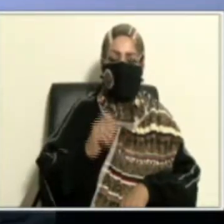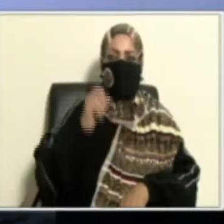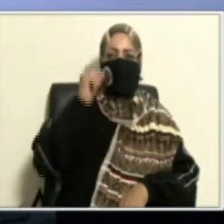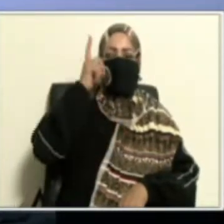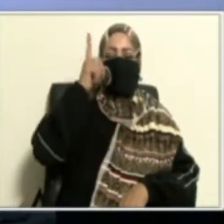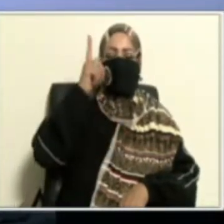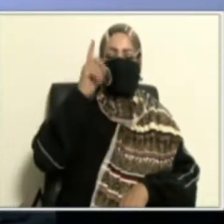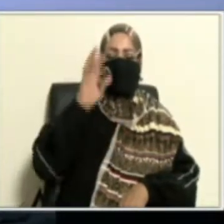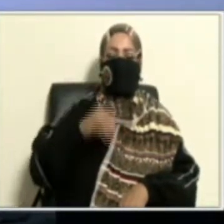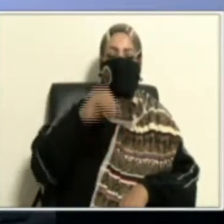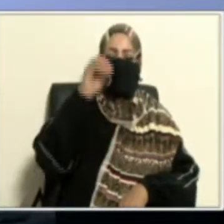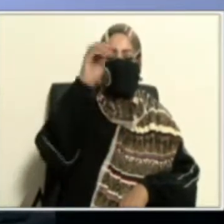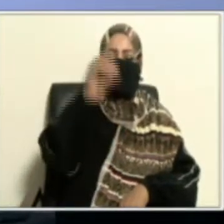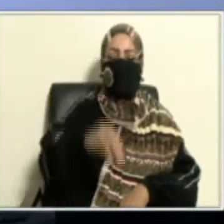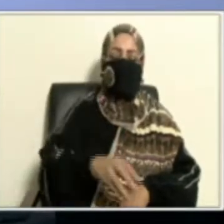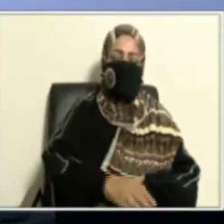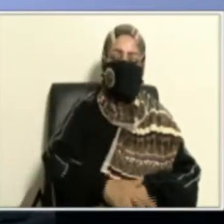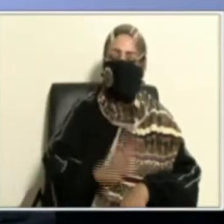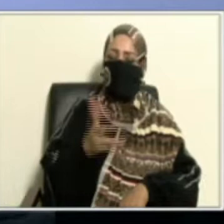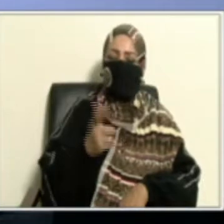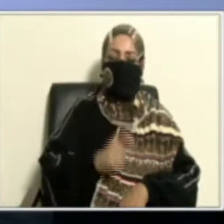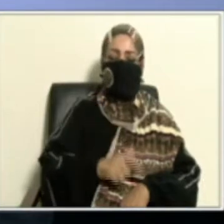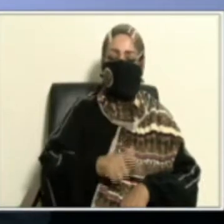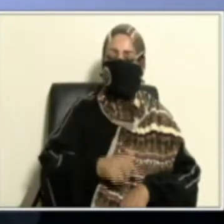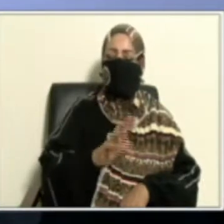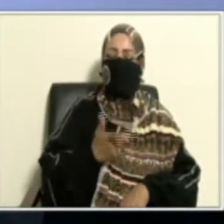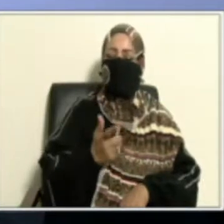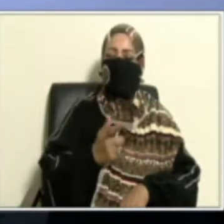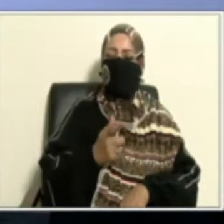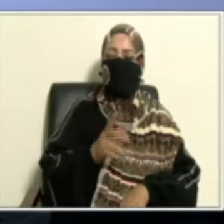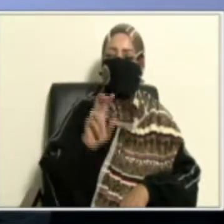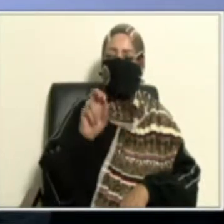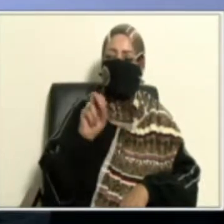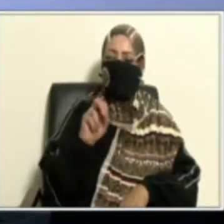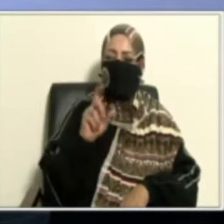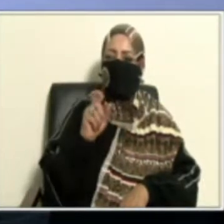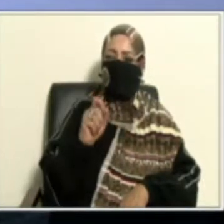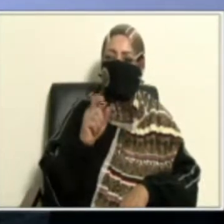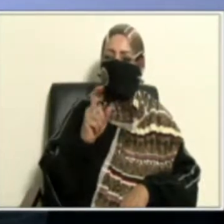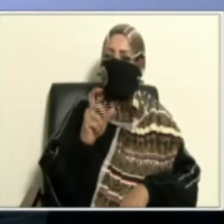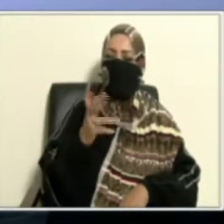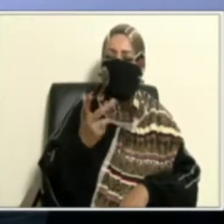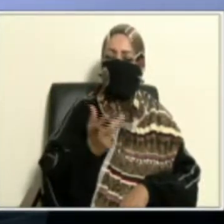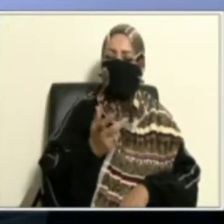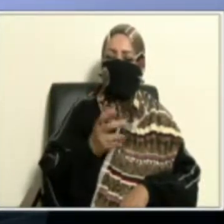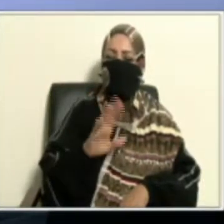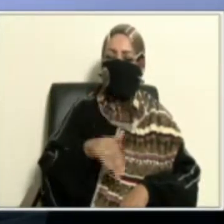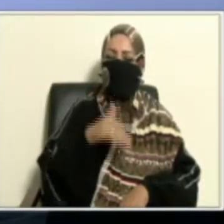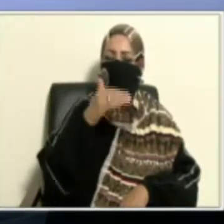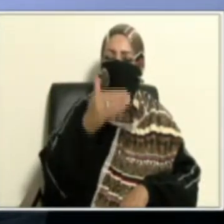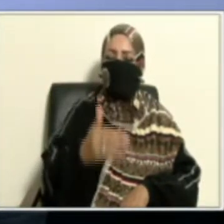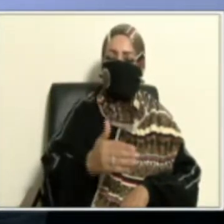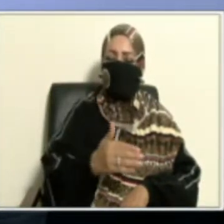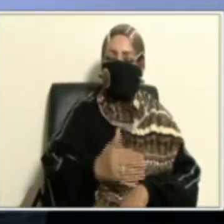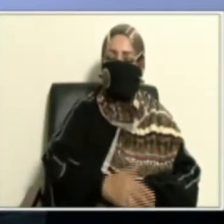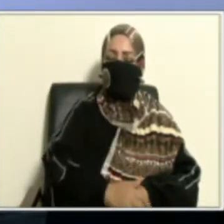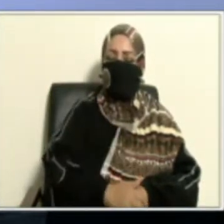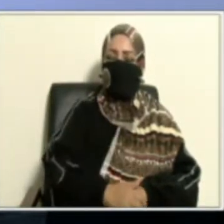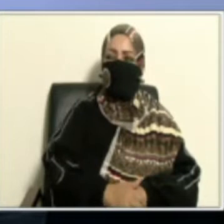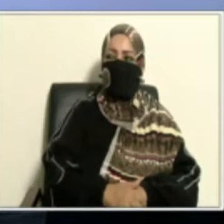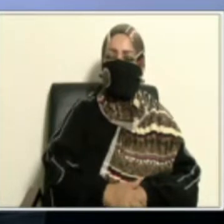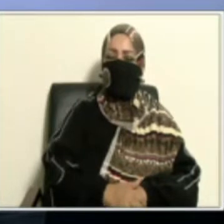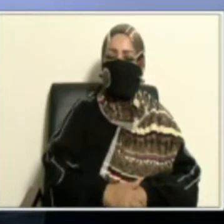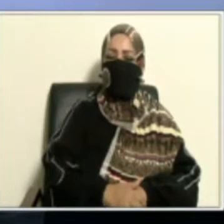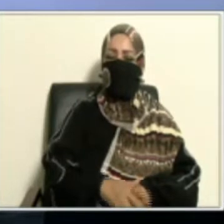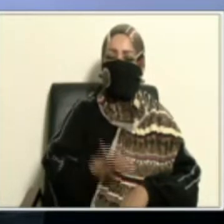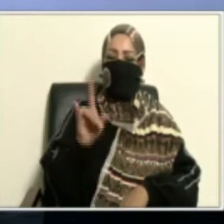كم؟ بعد 10 دقائق. بعد 10 دقائق باهي. تسمع الإجابة بإذن الله.